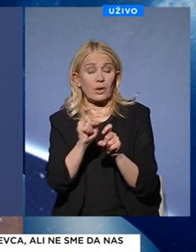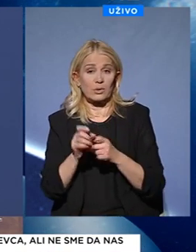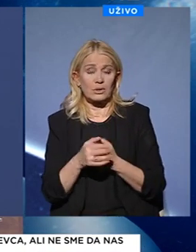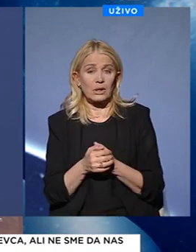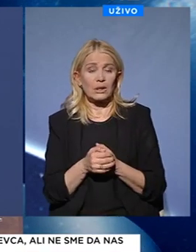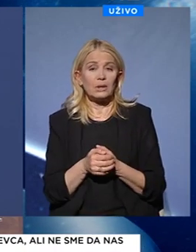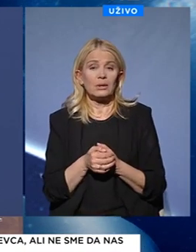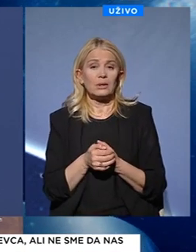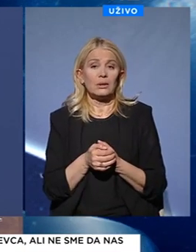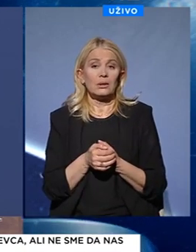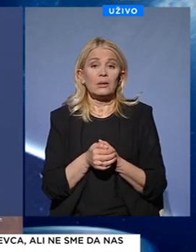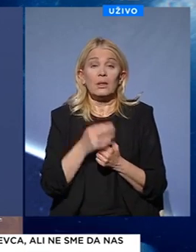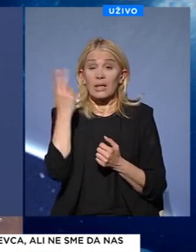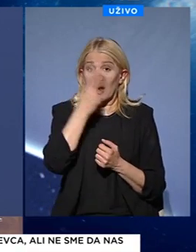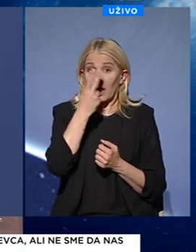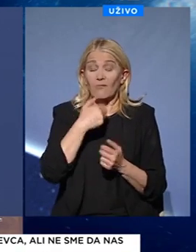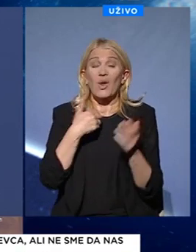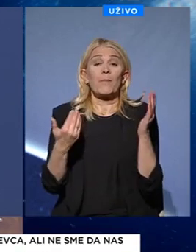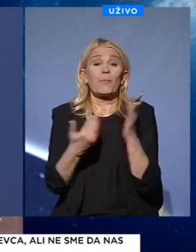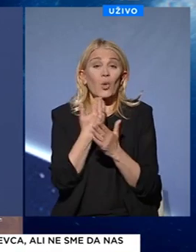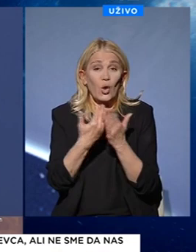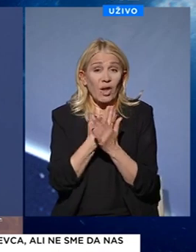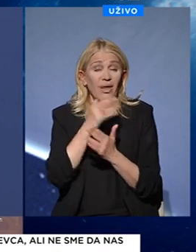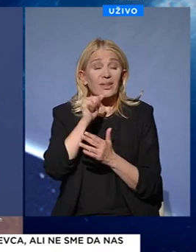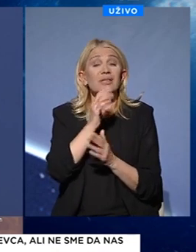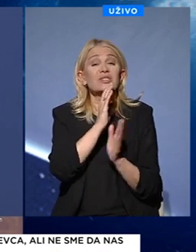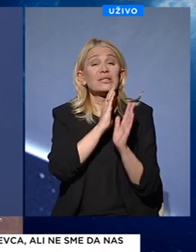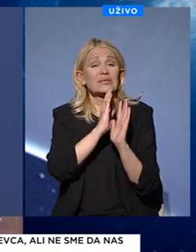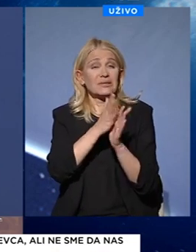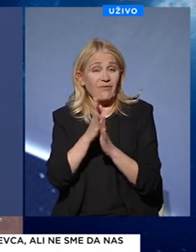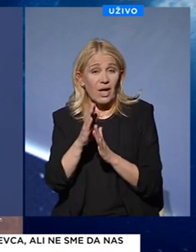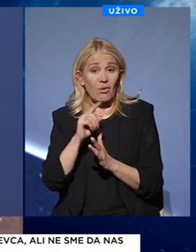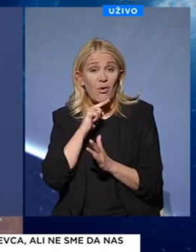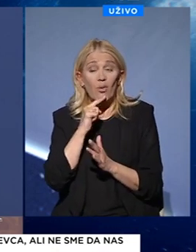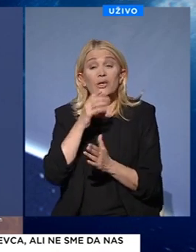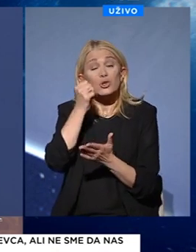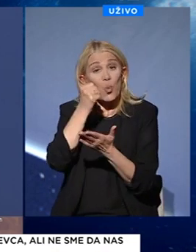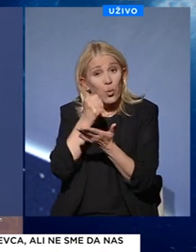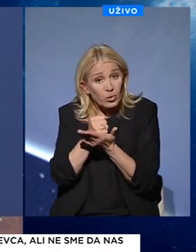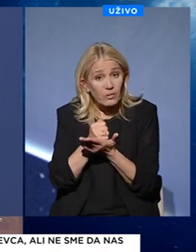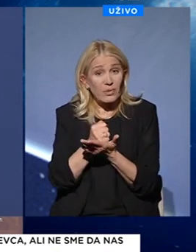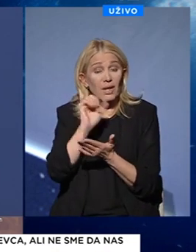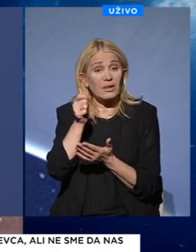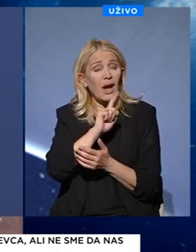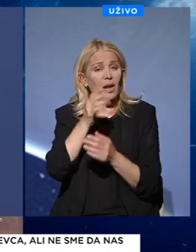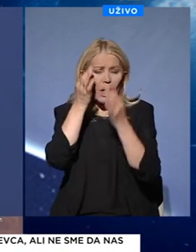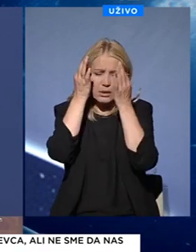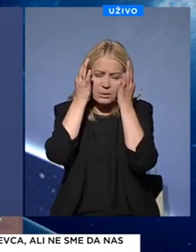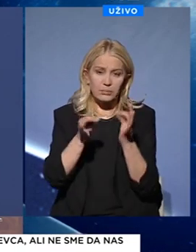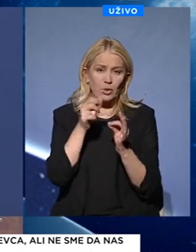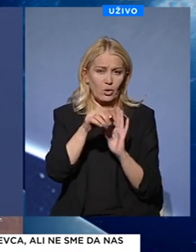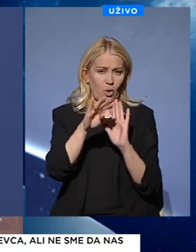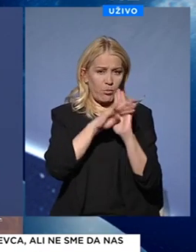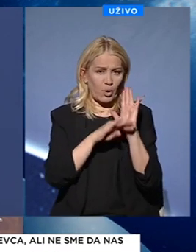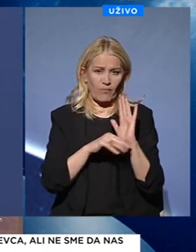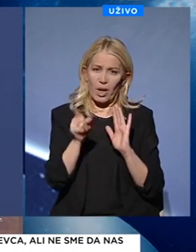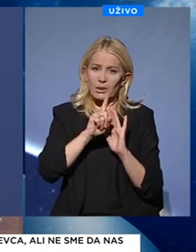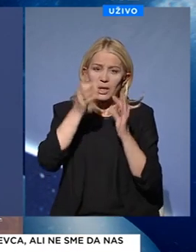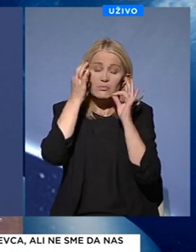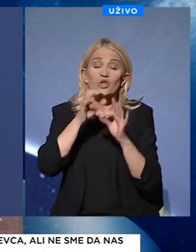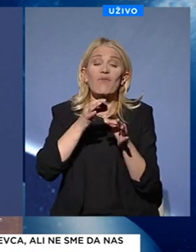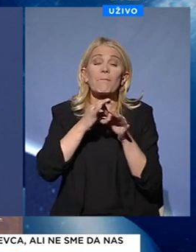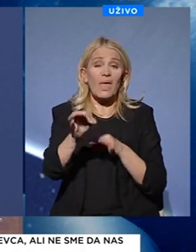koronavirusa. Naravno, ponavljam da će svako za koga se utvrdi da nije ispoštovao to pravilo, da nije ispoštovao mere